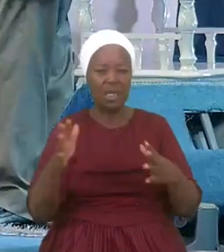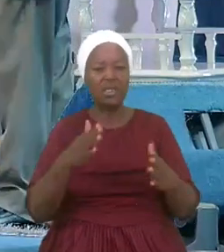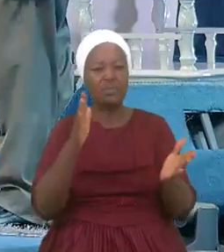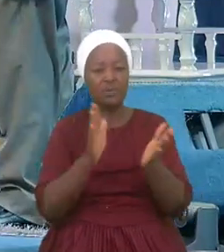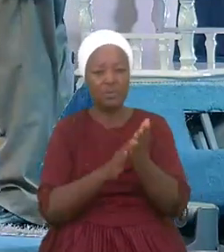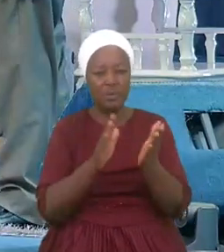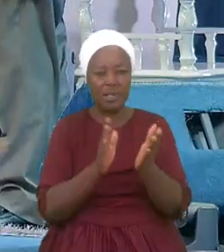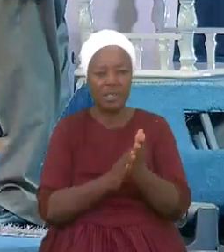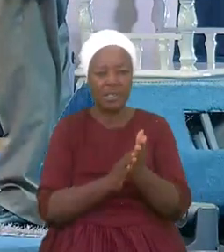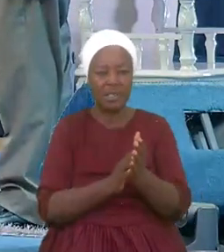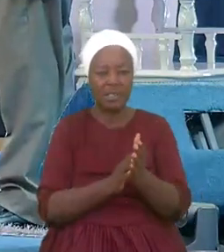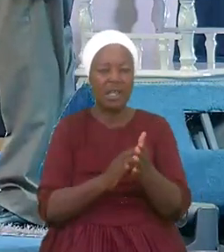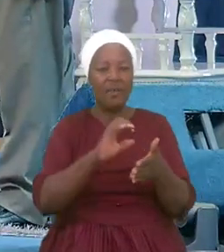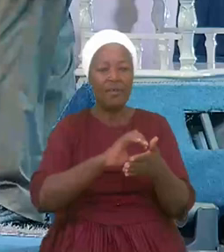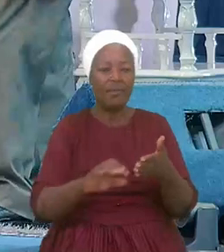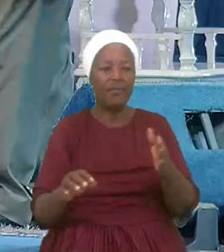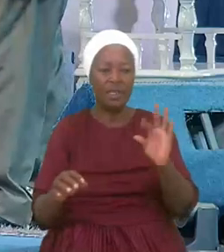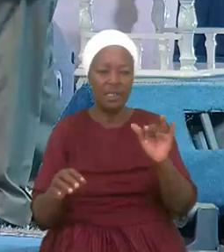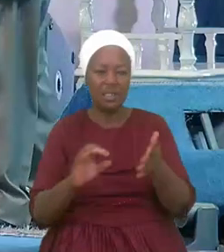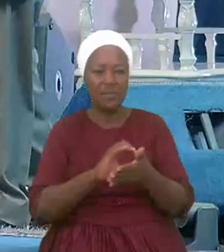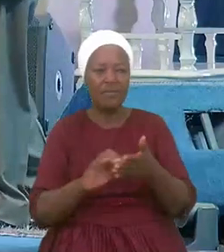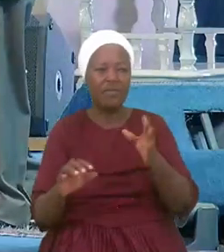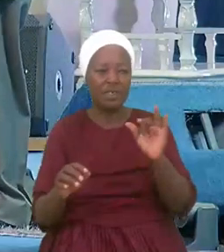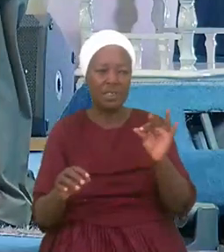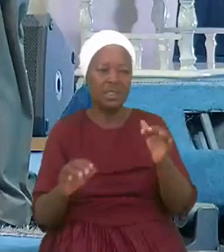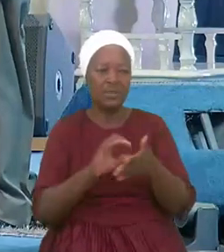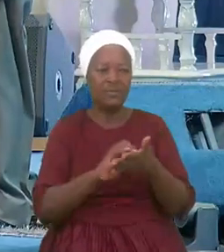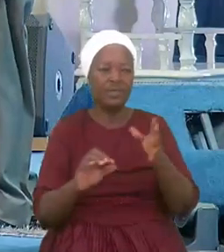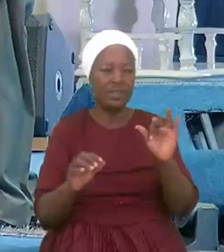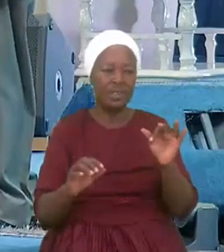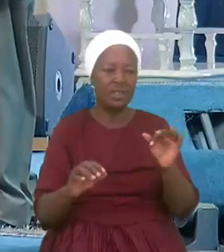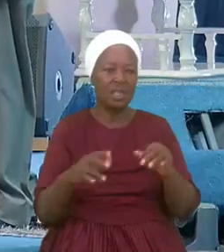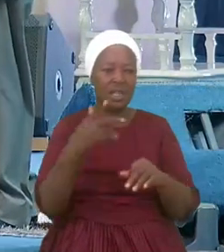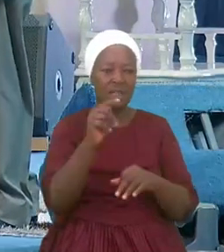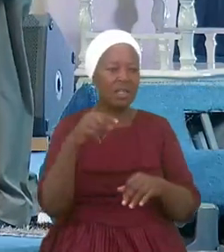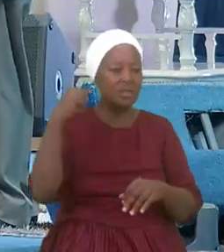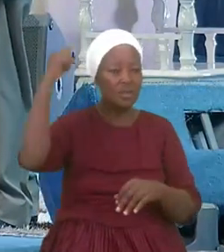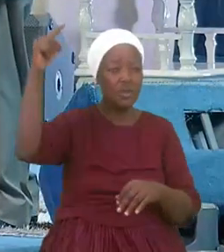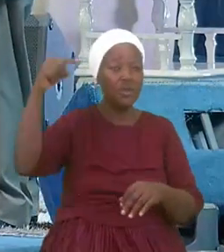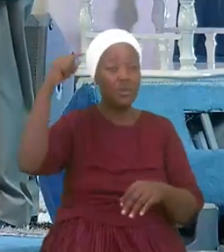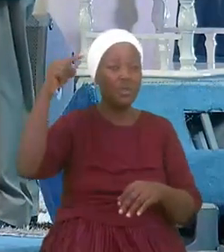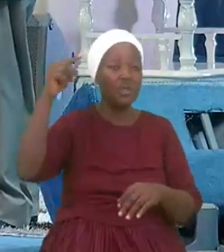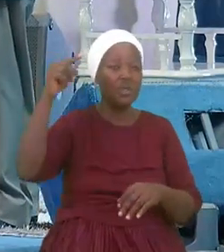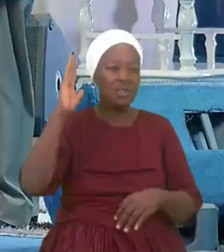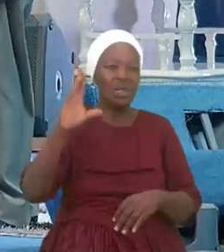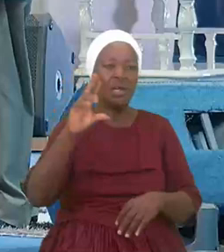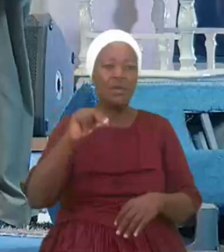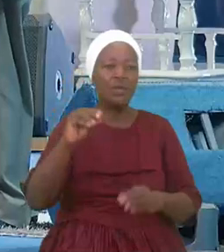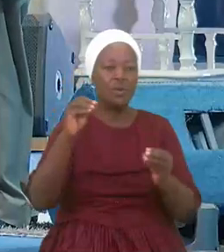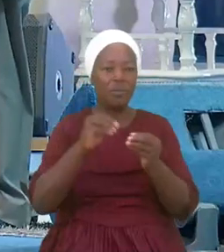de salut et à tes portes celui de gloire voit le verset 19